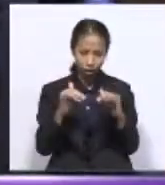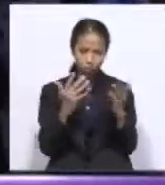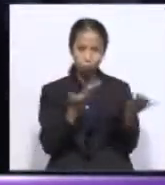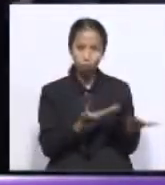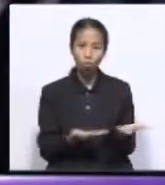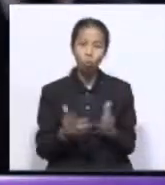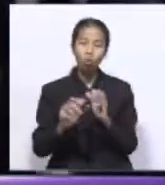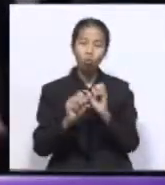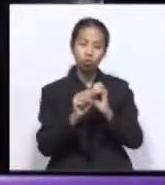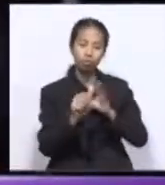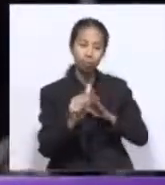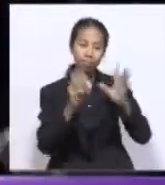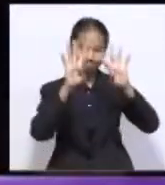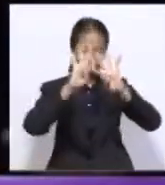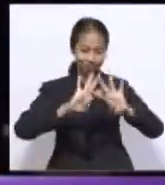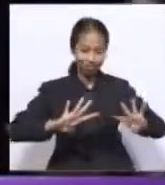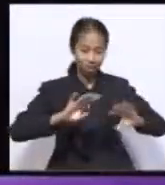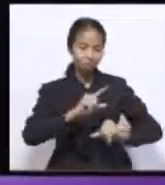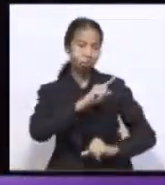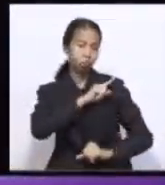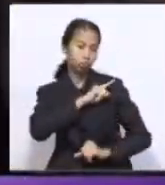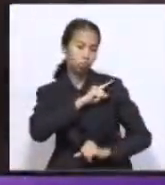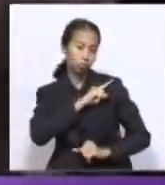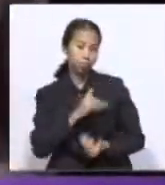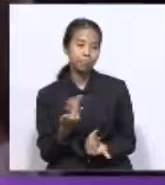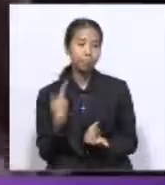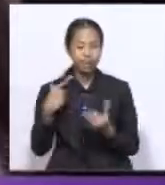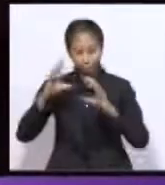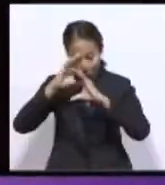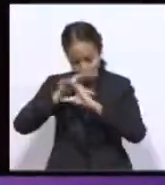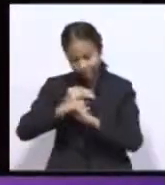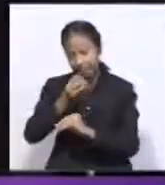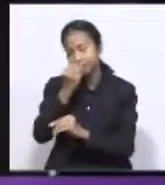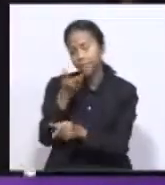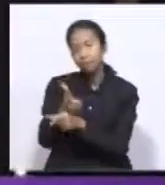ำอาเซียนและผู้แทนภาคเอกชนรวมไปถึงงานเลี้ยงอาหารค่ำสำหรับผู้นำด้วยค่ะ